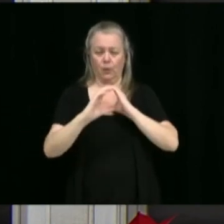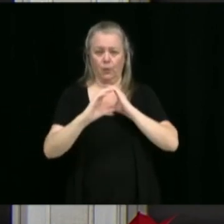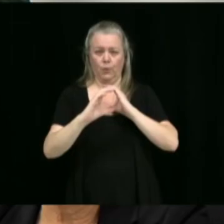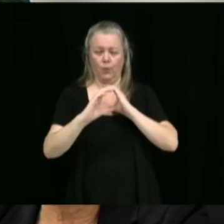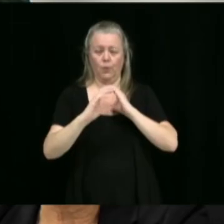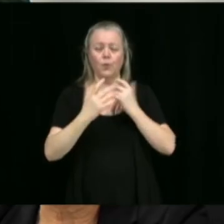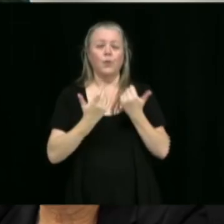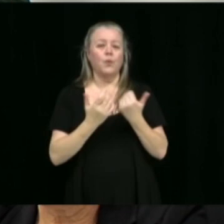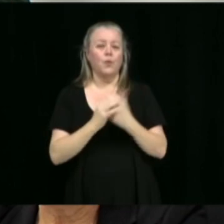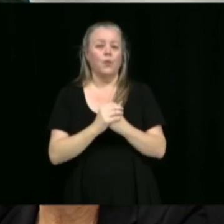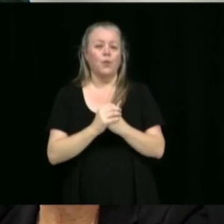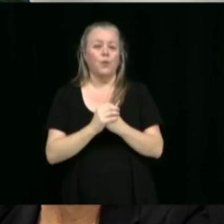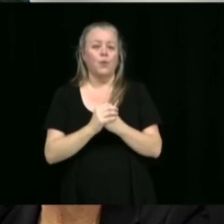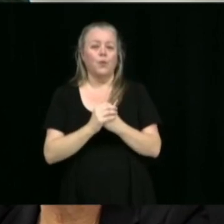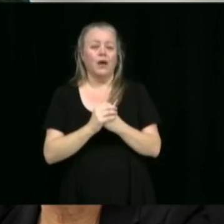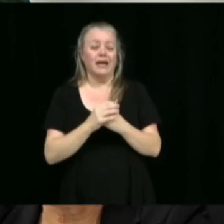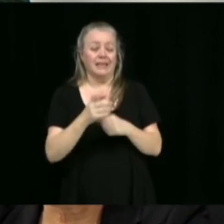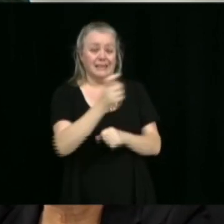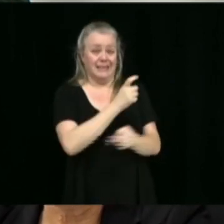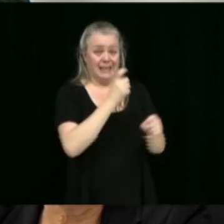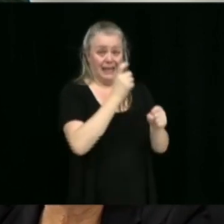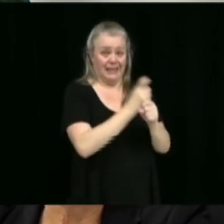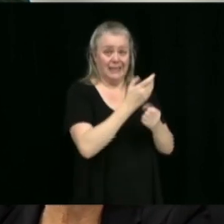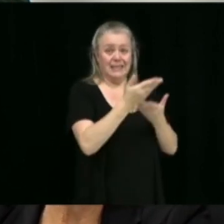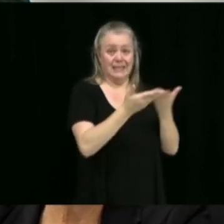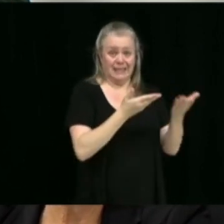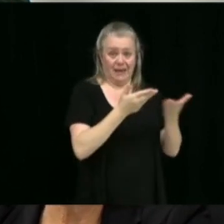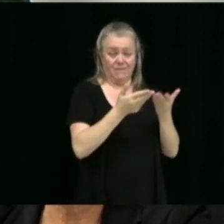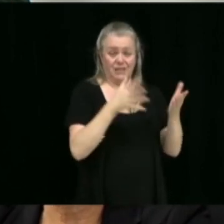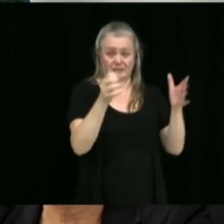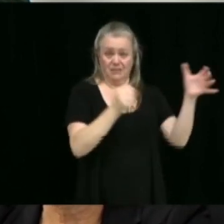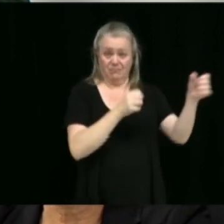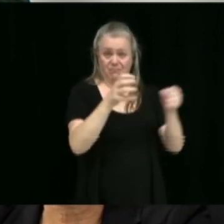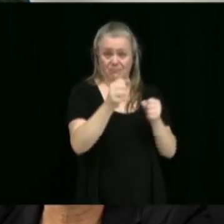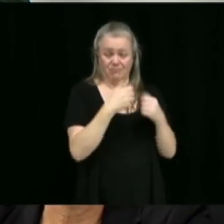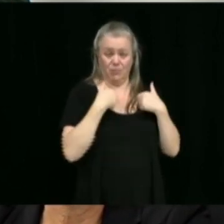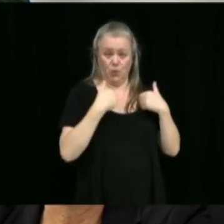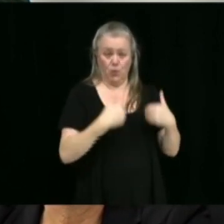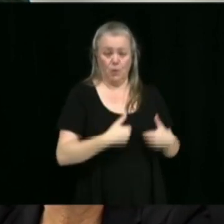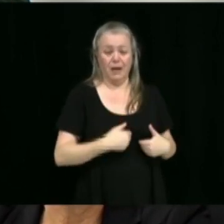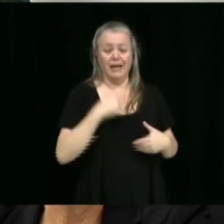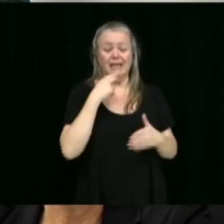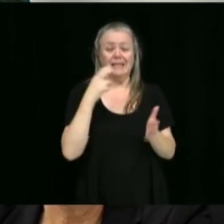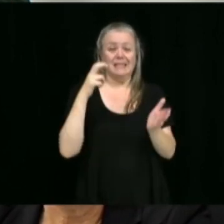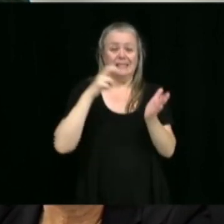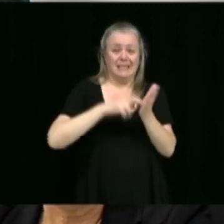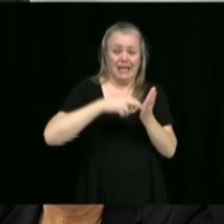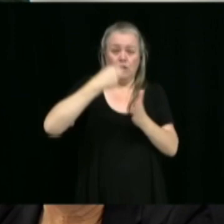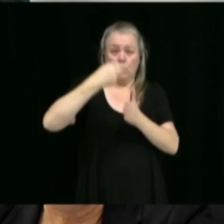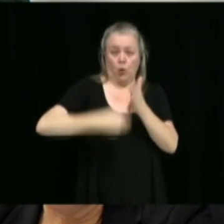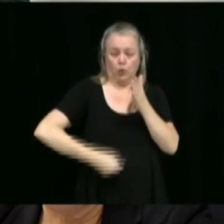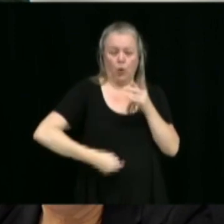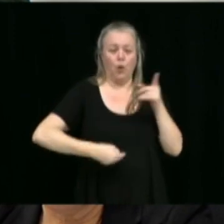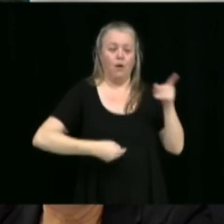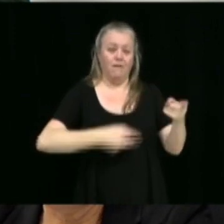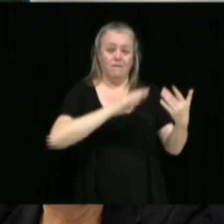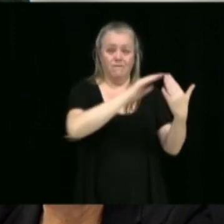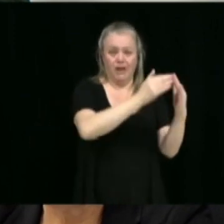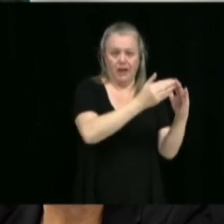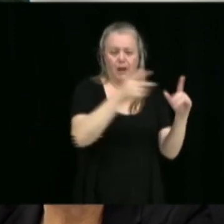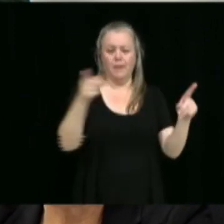Il s'agit d'autoriser la directrice du service du capital humain à signer le contrat à intervenir entre la Ville de Victoriaville et Mme Rosalie